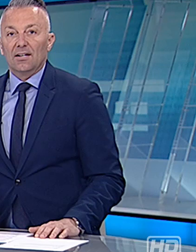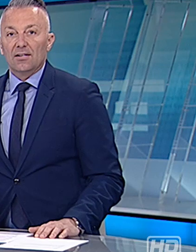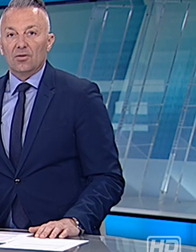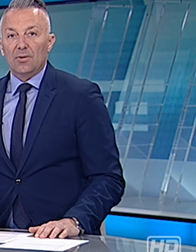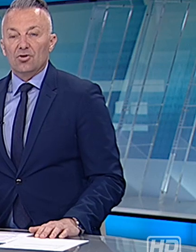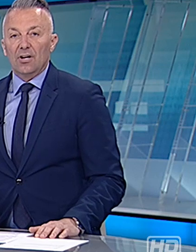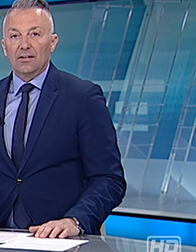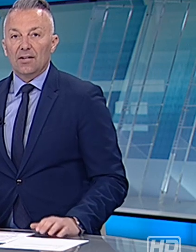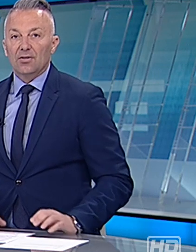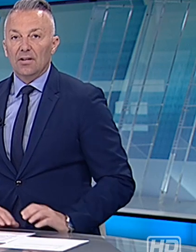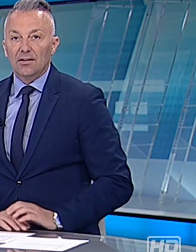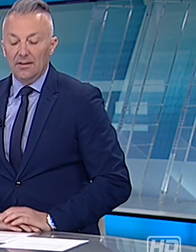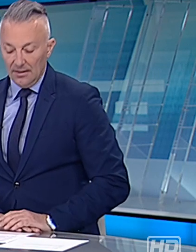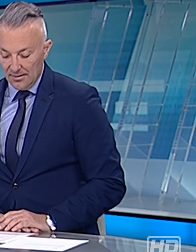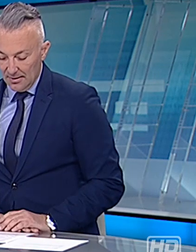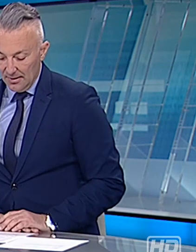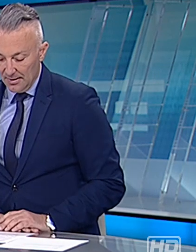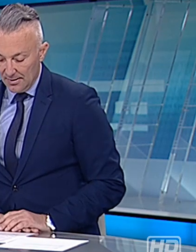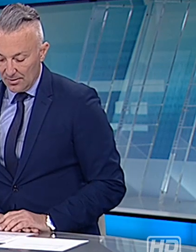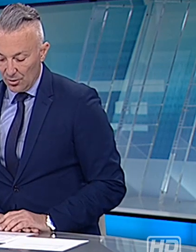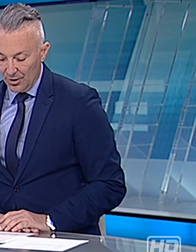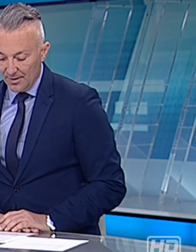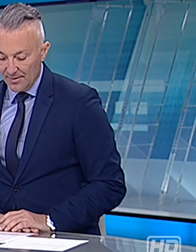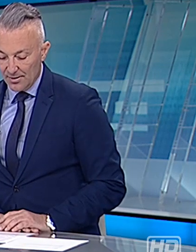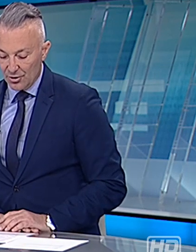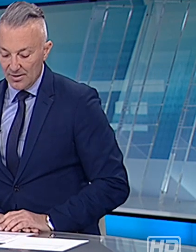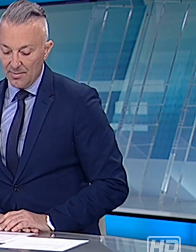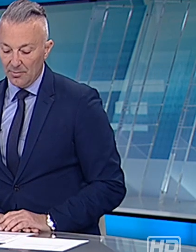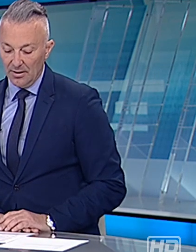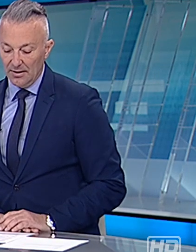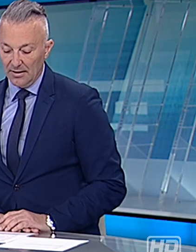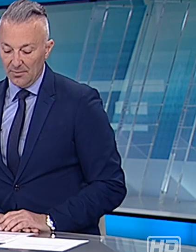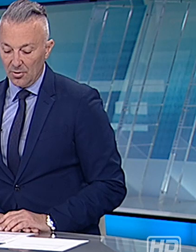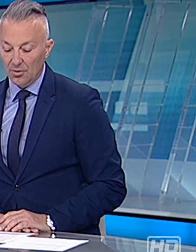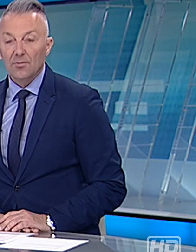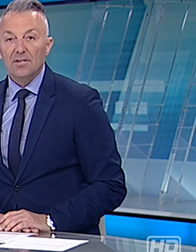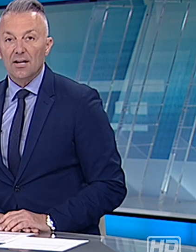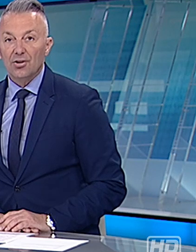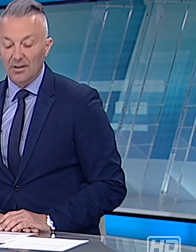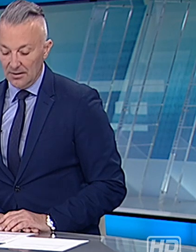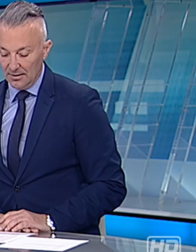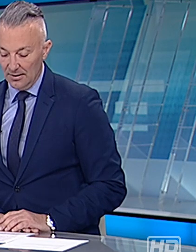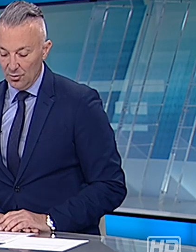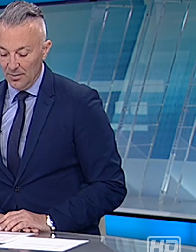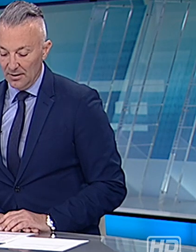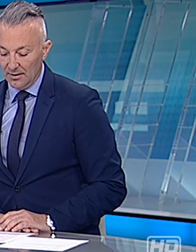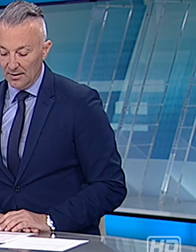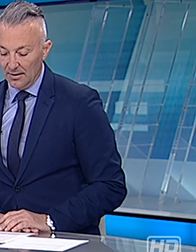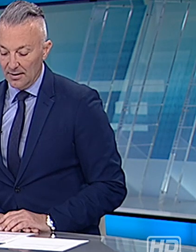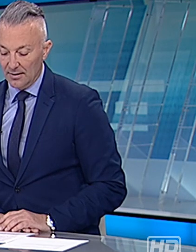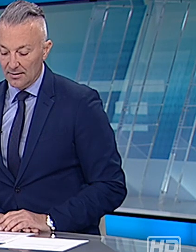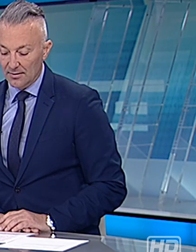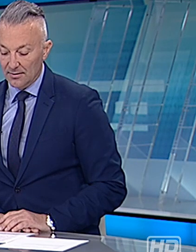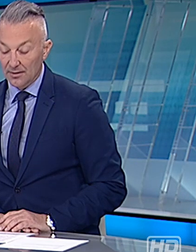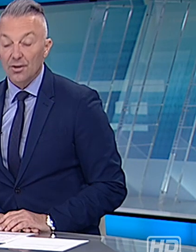Javnosti se i danas obraća nacionalni krizni stožer. Izvijestit će nas imamo li i dalje broj novozaraženih i umrlih